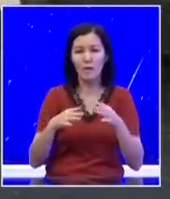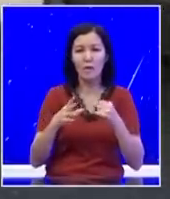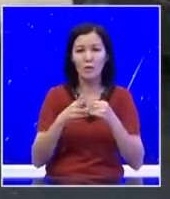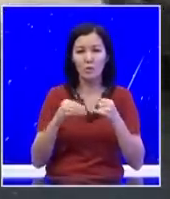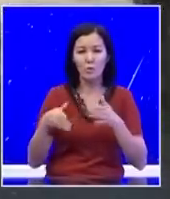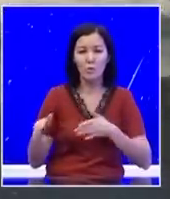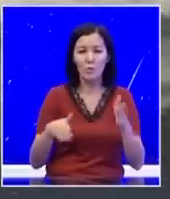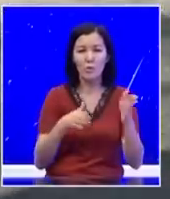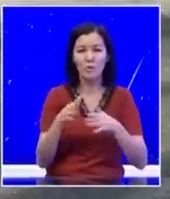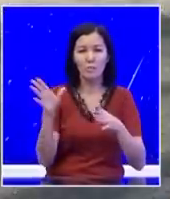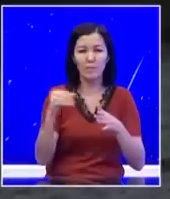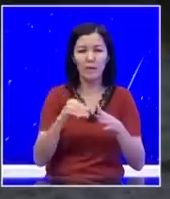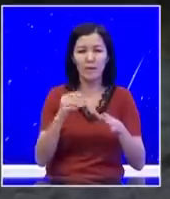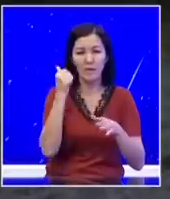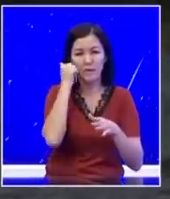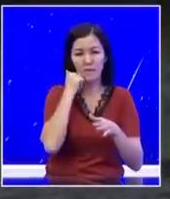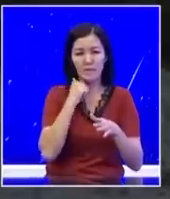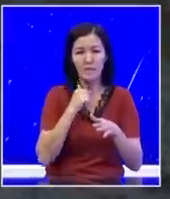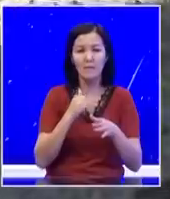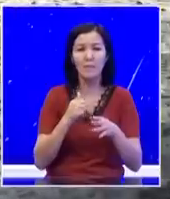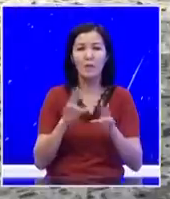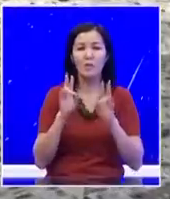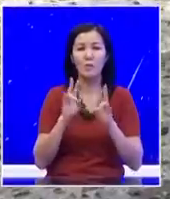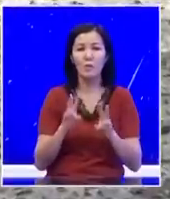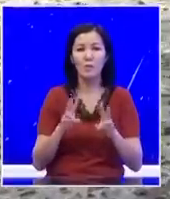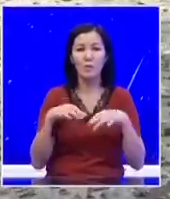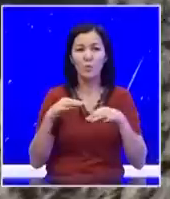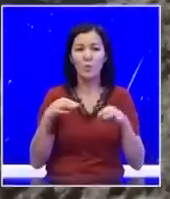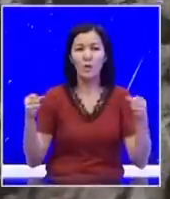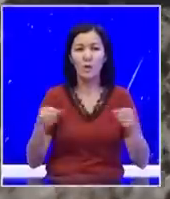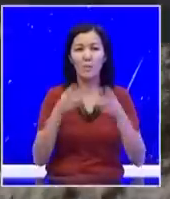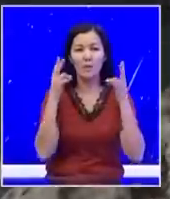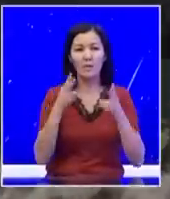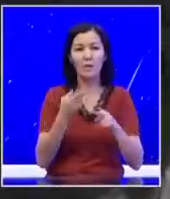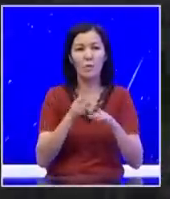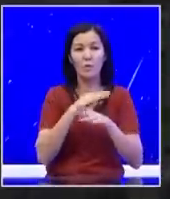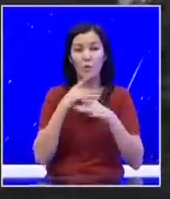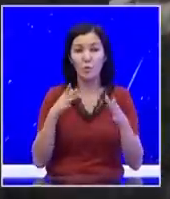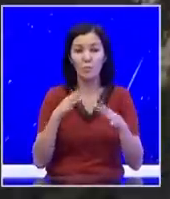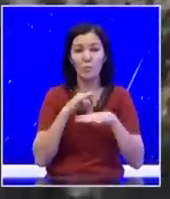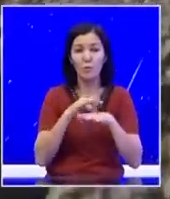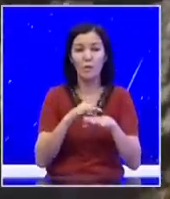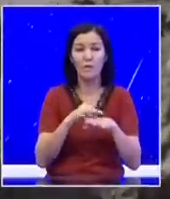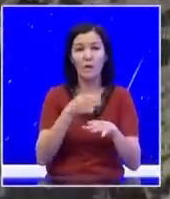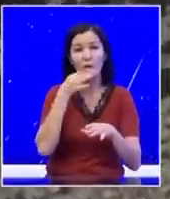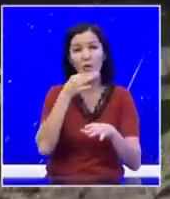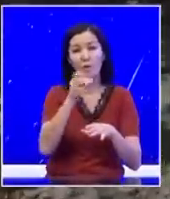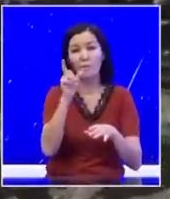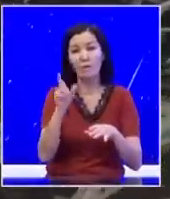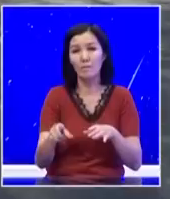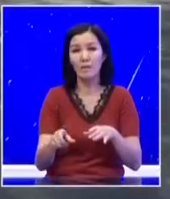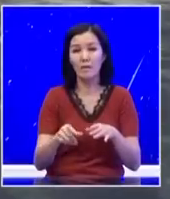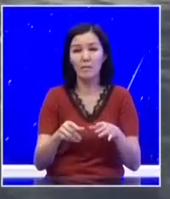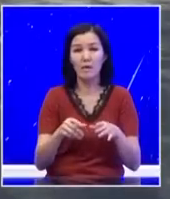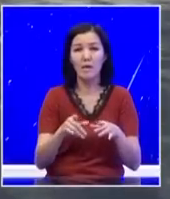бөлігі отырып жарыла бастаған. Шұңқыры көп болғандықтан көлік апаты да жиі орын алып жатады екен. Жауапты мекеме өкілдері